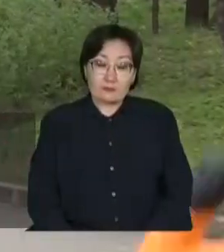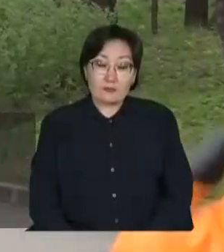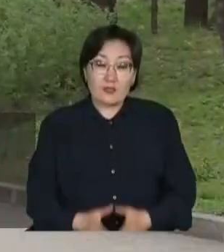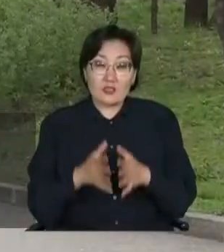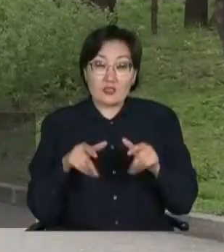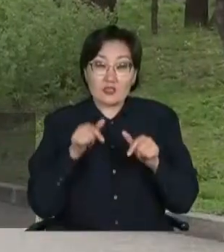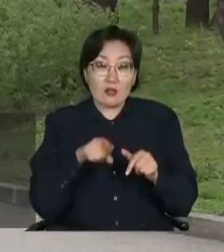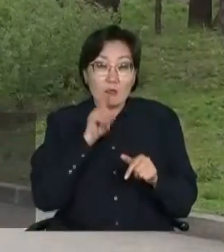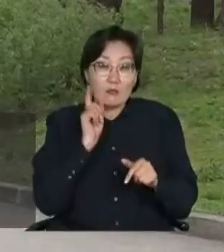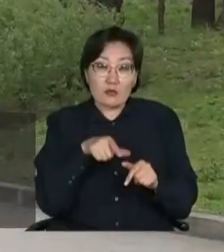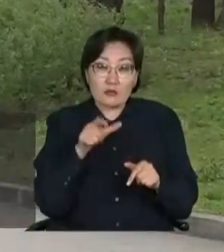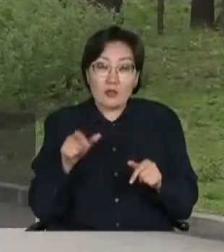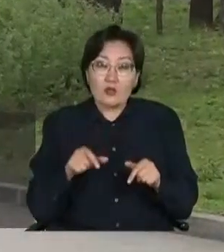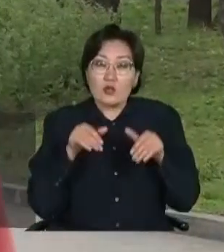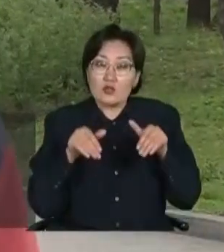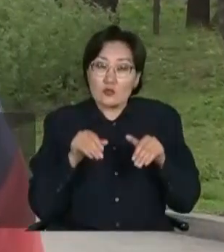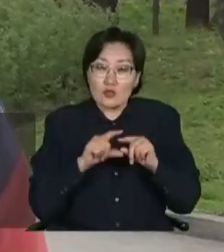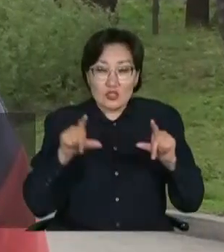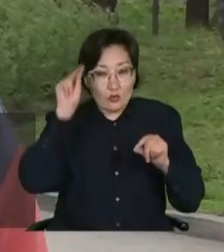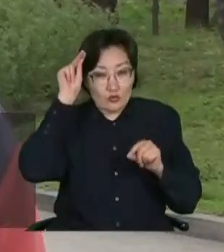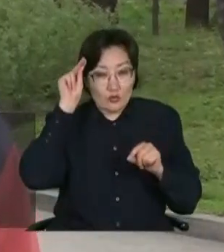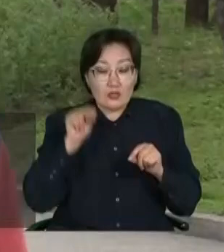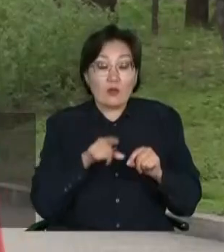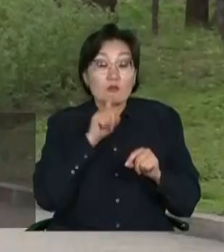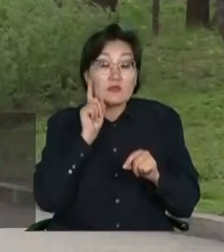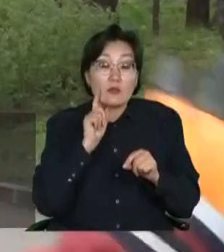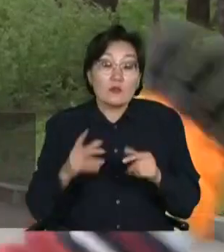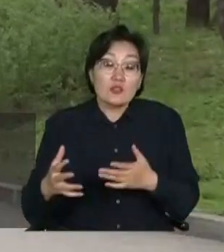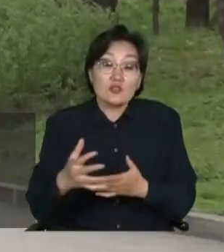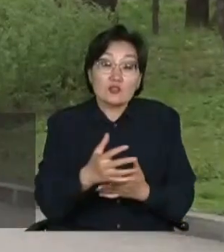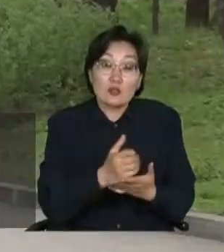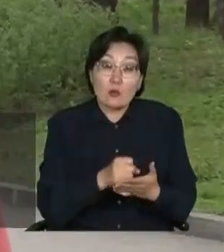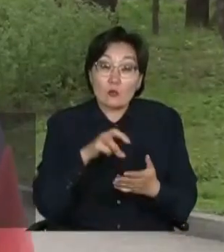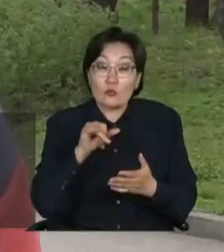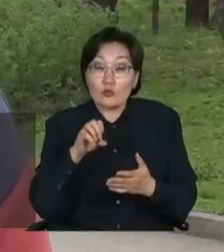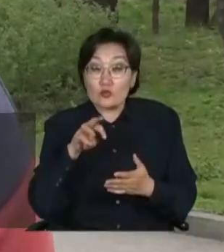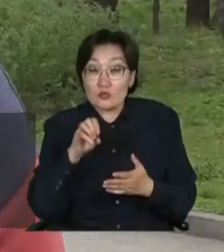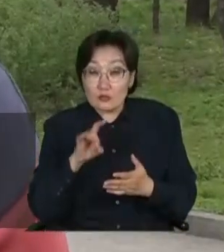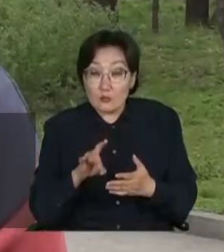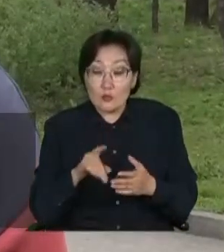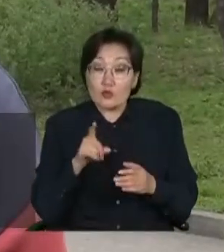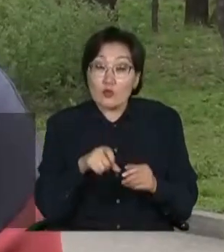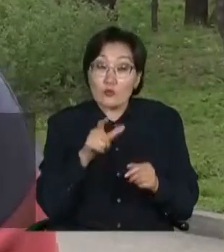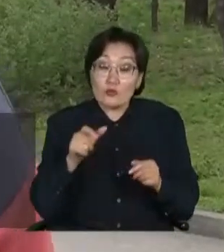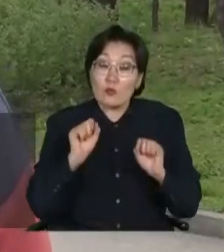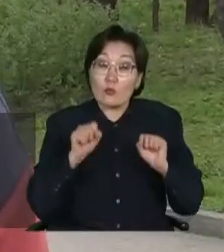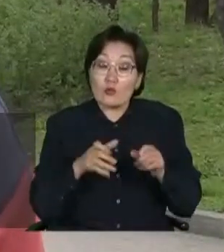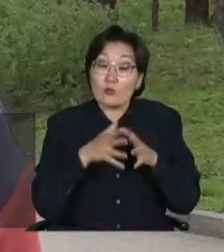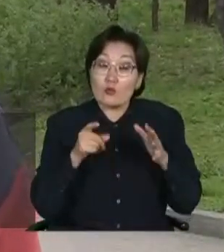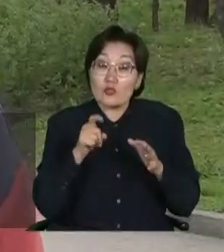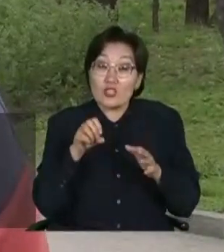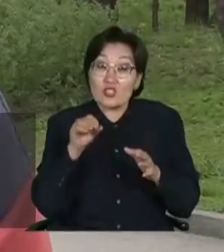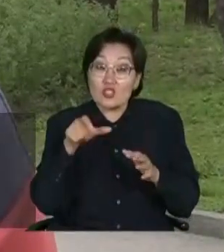Большинство здесь молодежь из колледжей, из школ собирают мусор. Ну, примерно 100 человек, может, больше 100